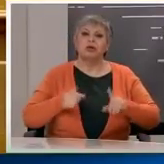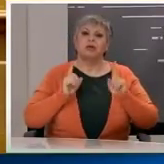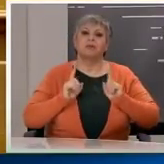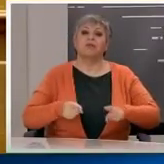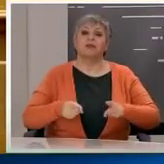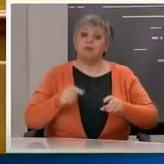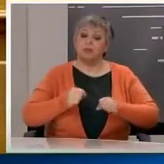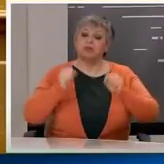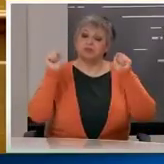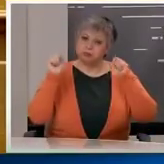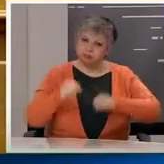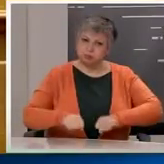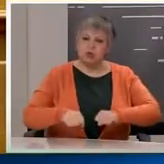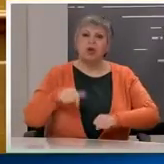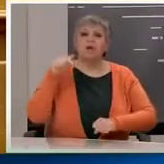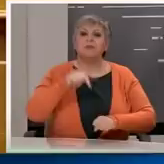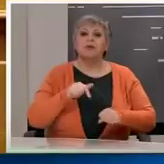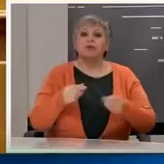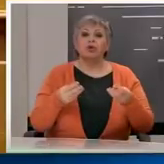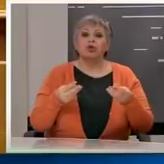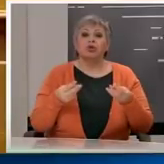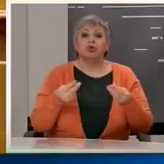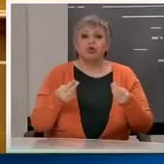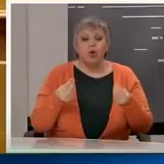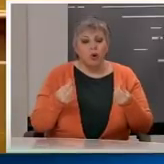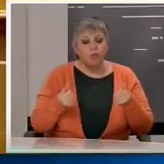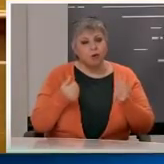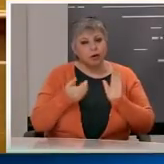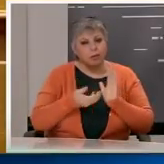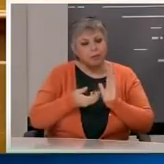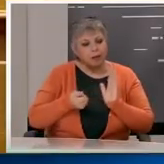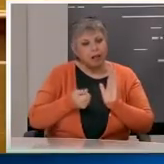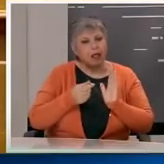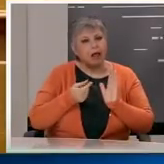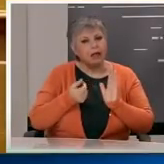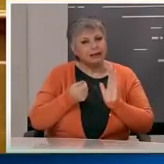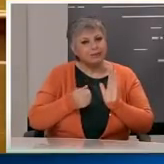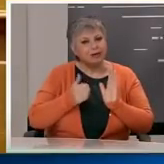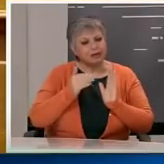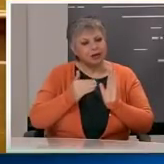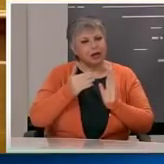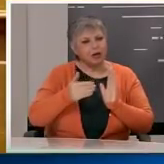λοιπόν συμφωνήσαμε ότι αυτή η απομείωση σταδιακή των τιμών θα γίνει